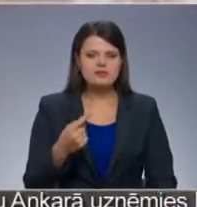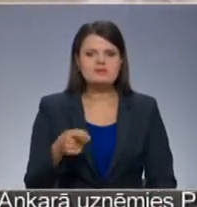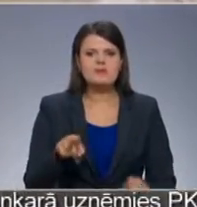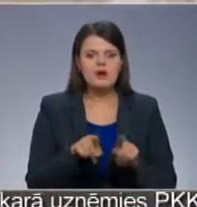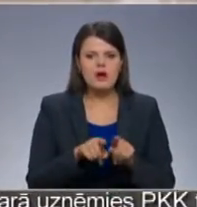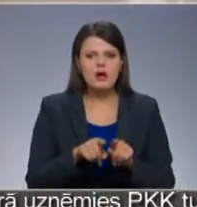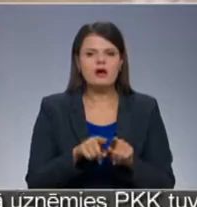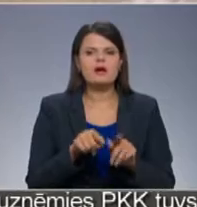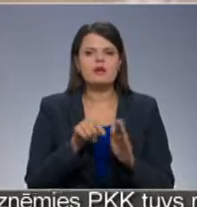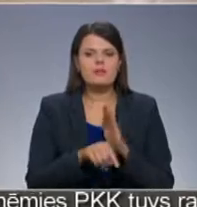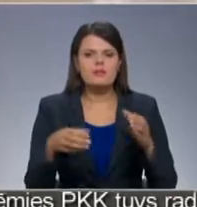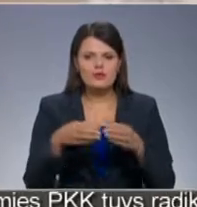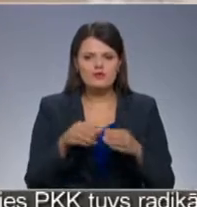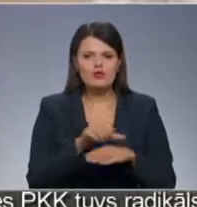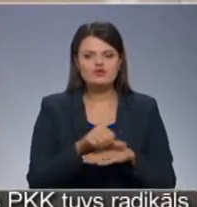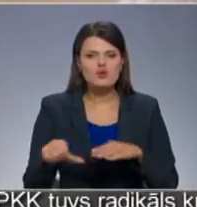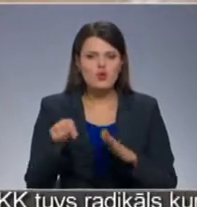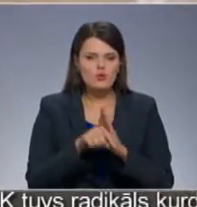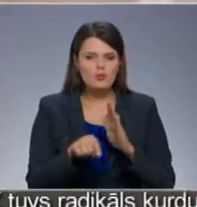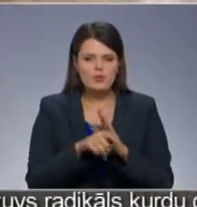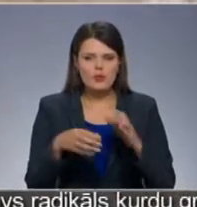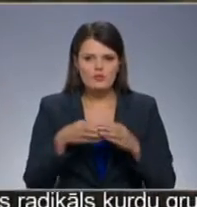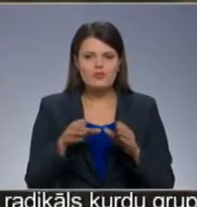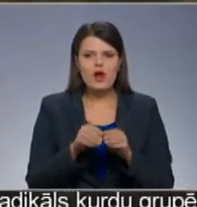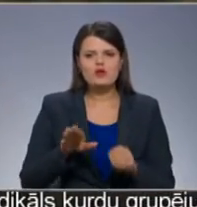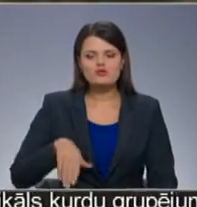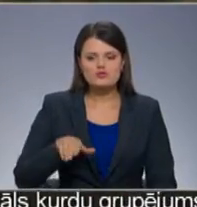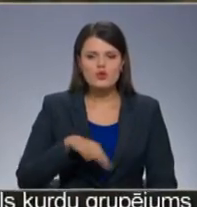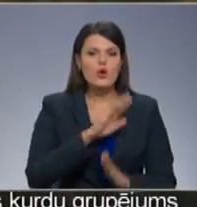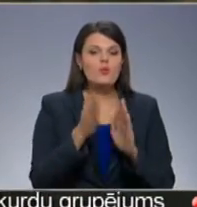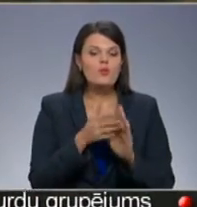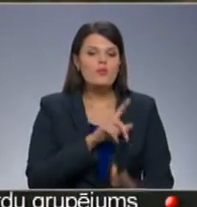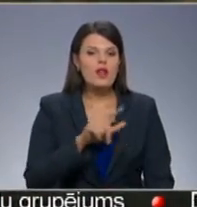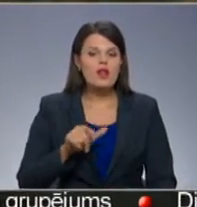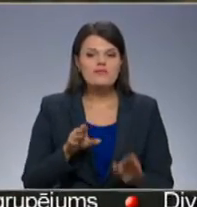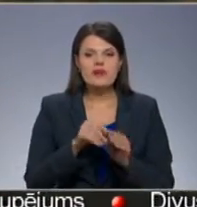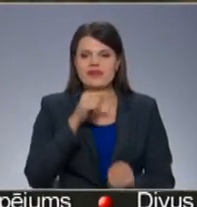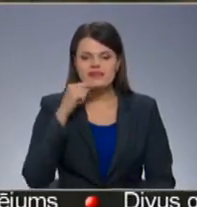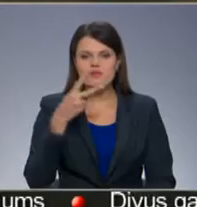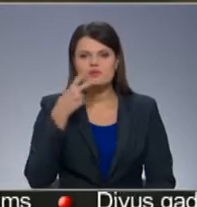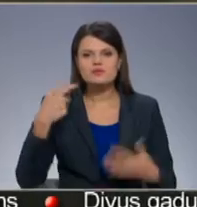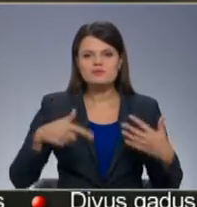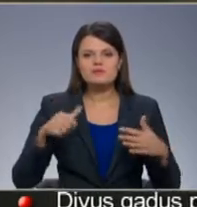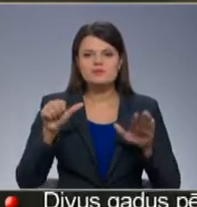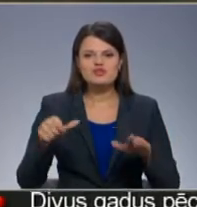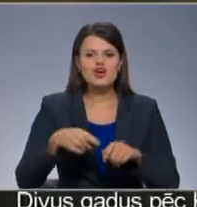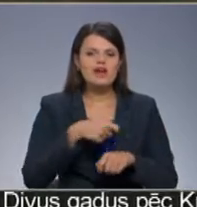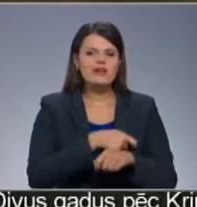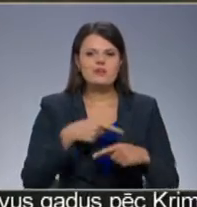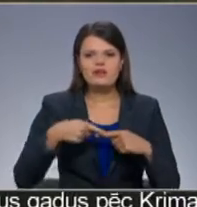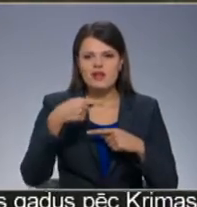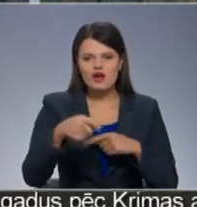Arī patruļai zonu patruļai ar suni. Kopumā Latvijā ar Krieviju ir 276 km